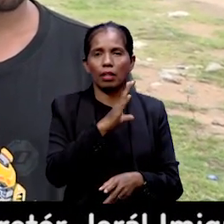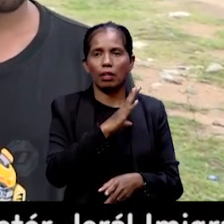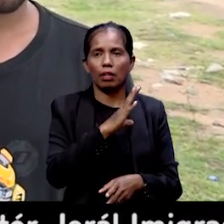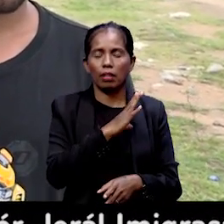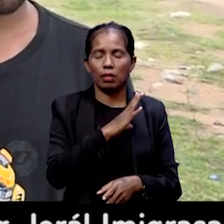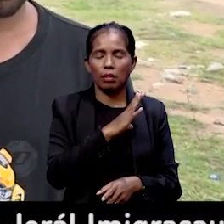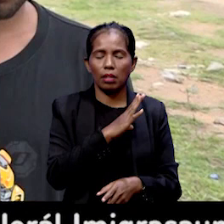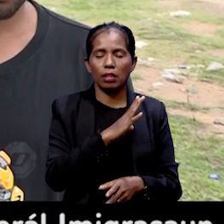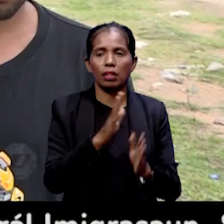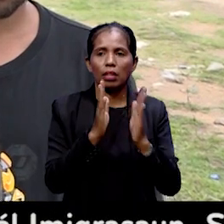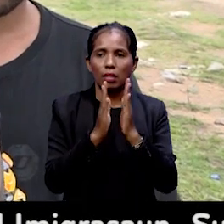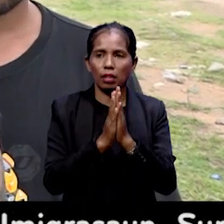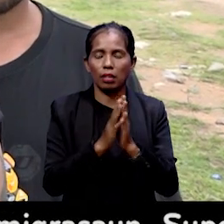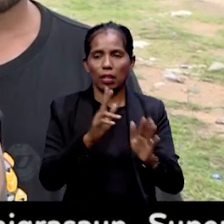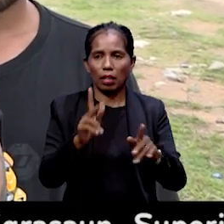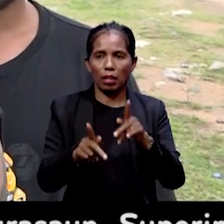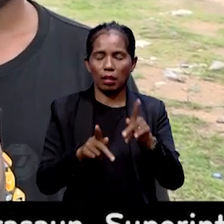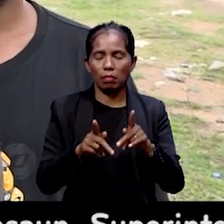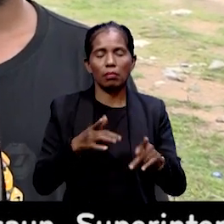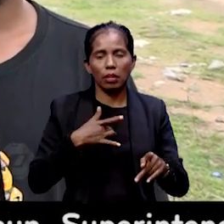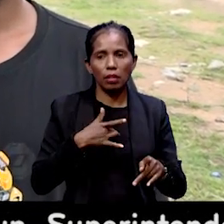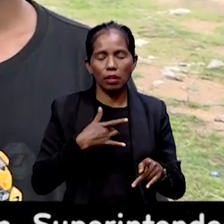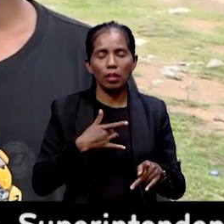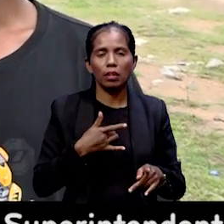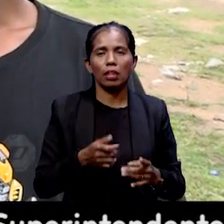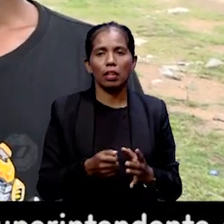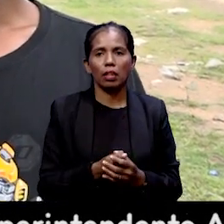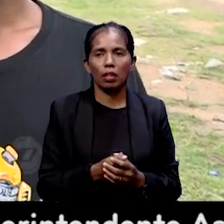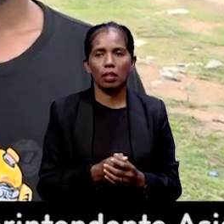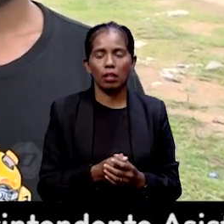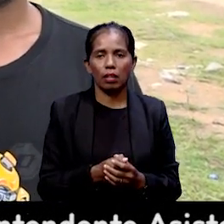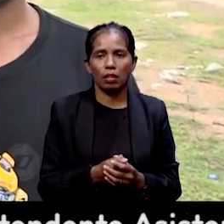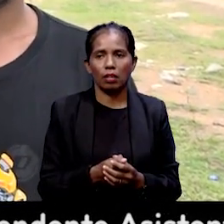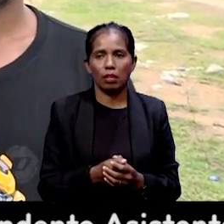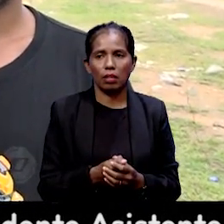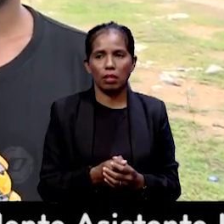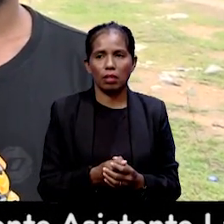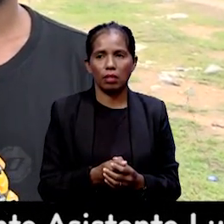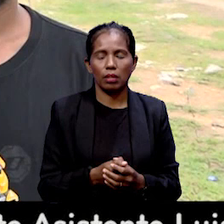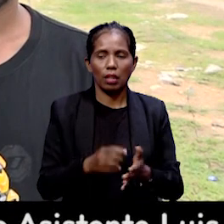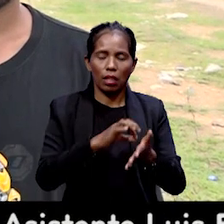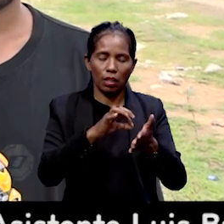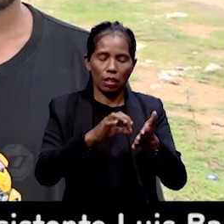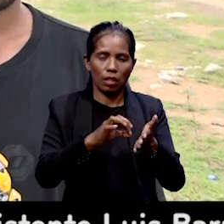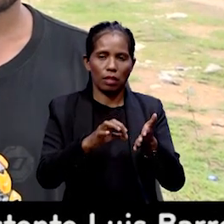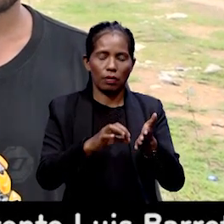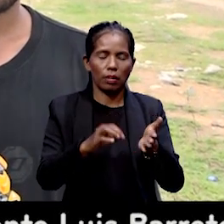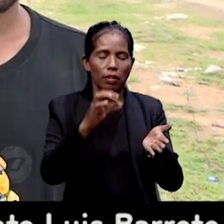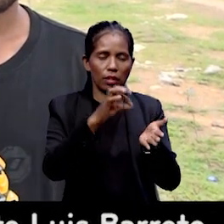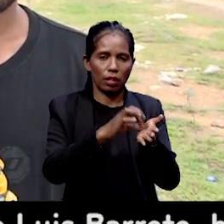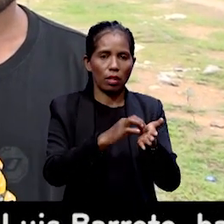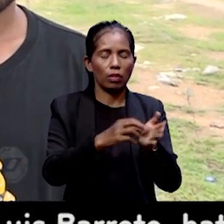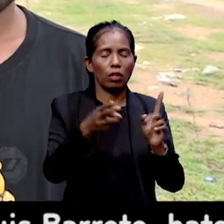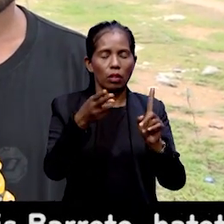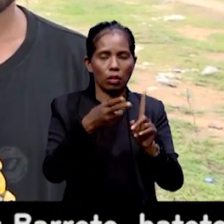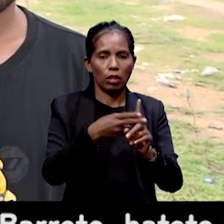bareza iya ma balo fato sentimentu ba momentu irane antau sira kare ka fatuk tau ya krus ni lolong krus ni